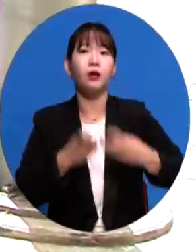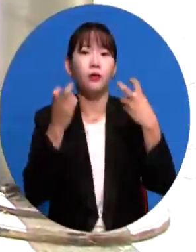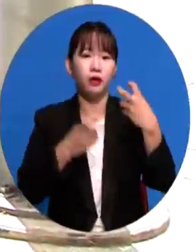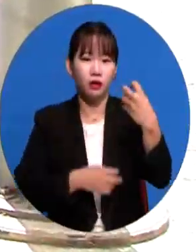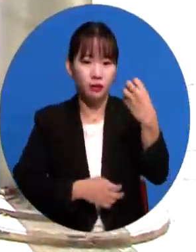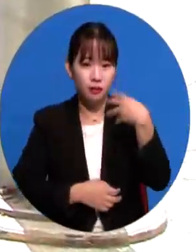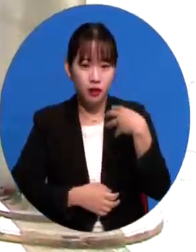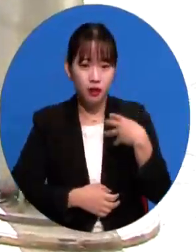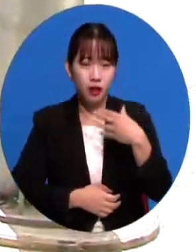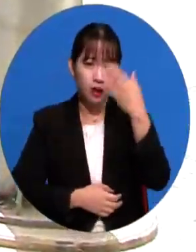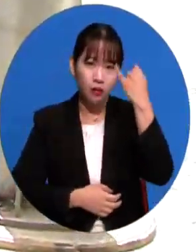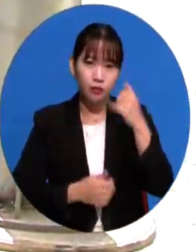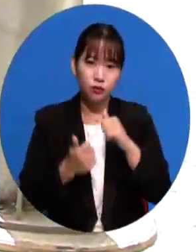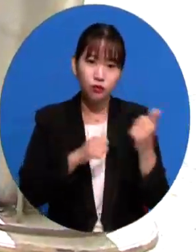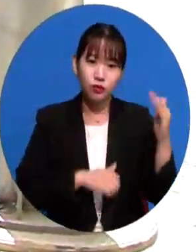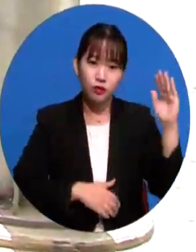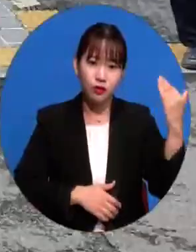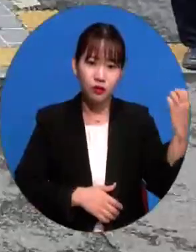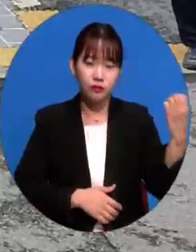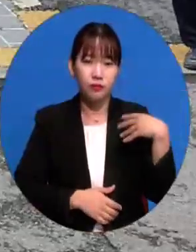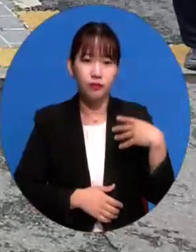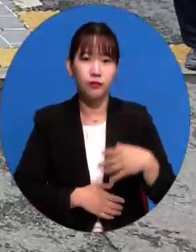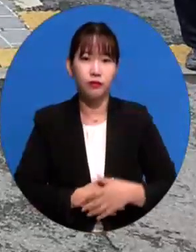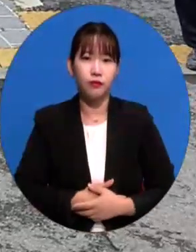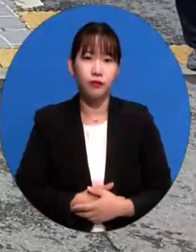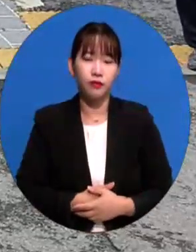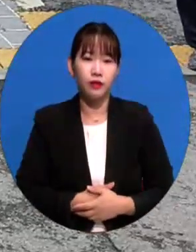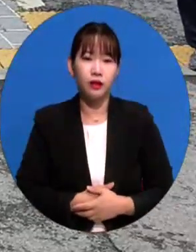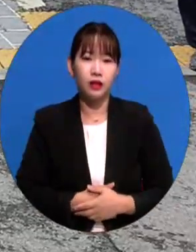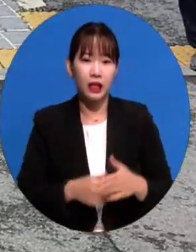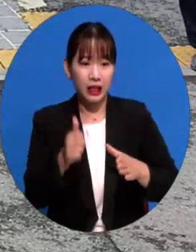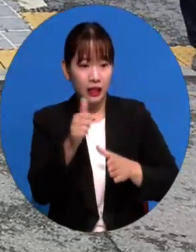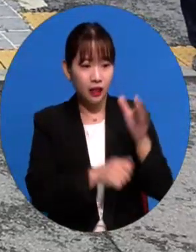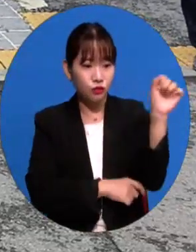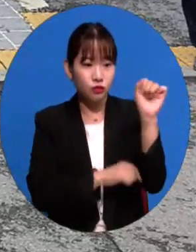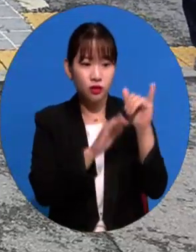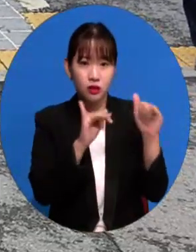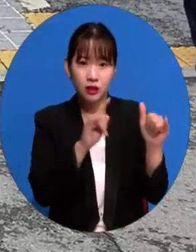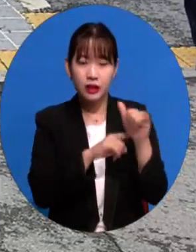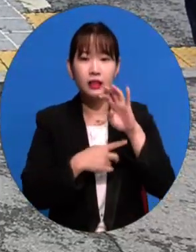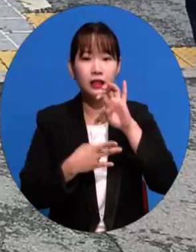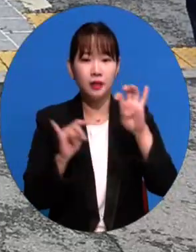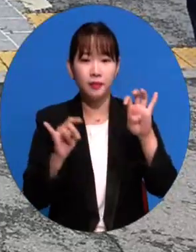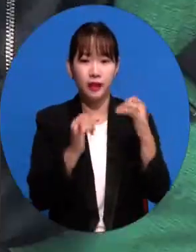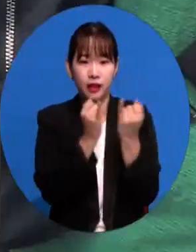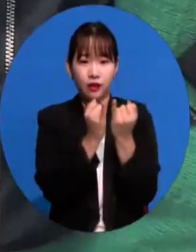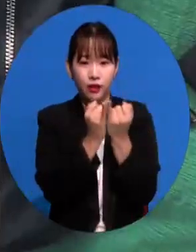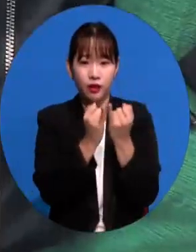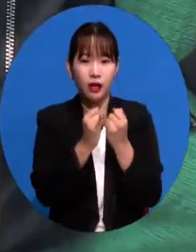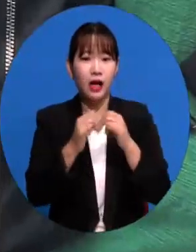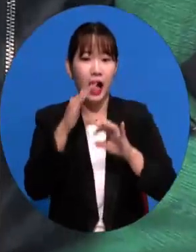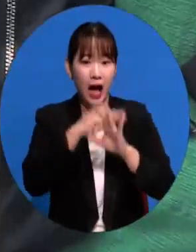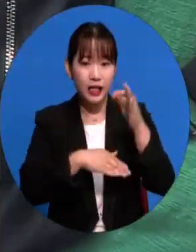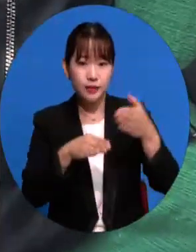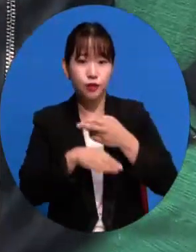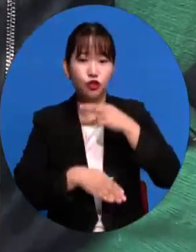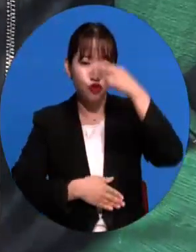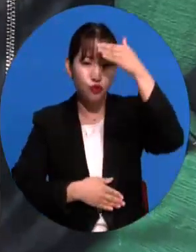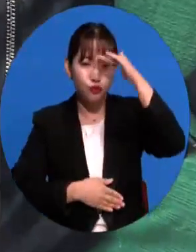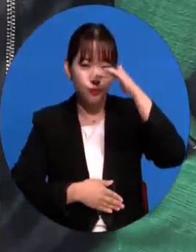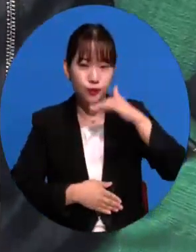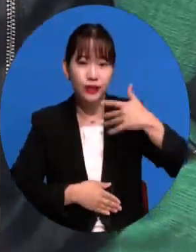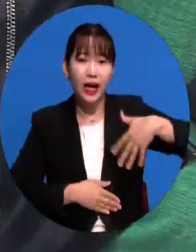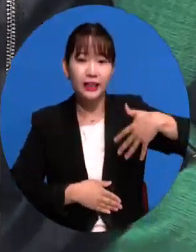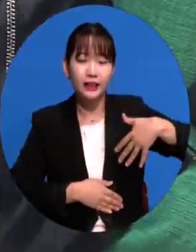났다고 할머니 돌아가시게 됐다고. 가해 차량 운전자는 40대 여성. 아침부터 술이 덜깬